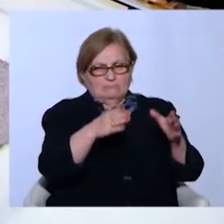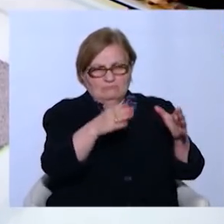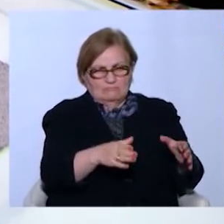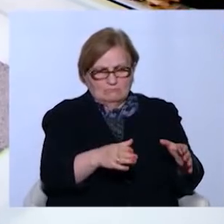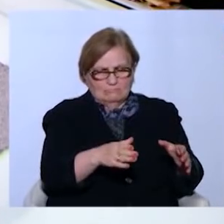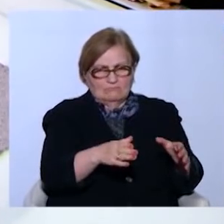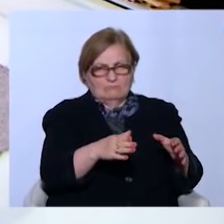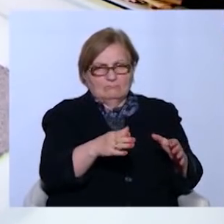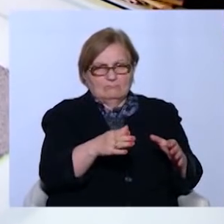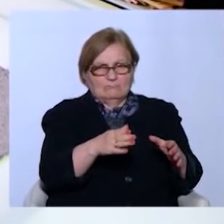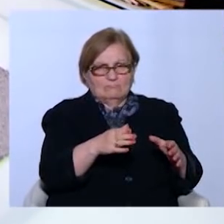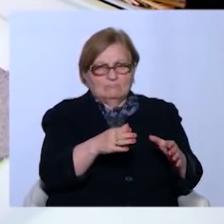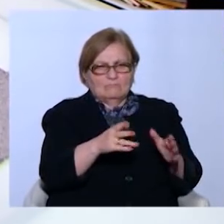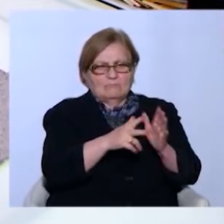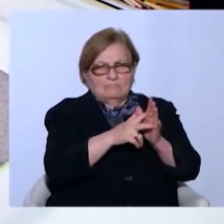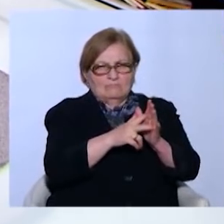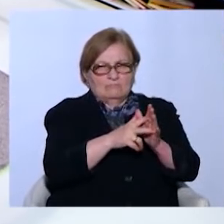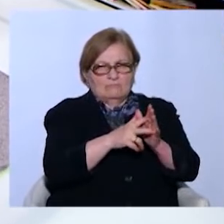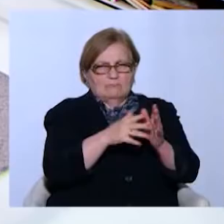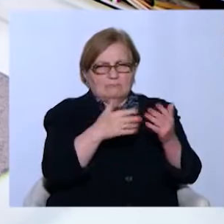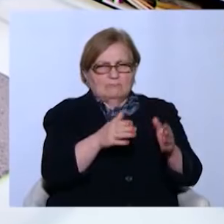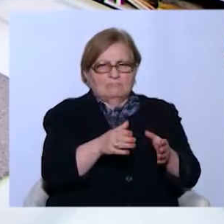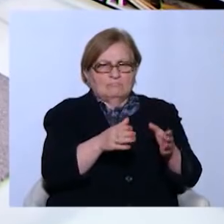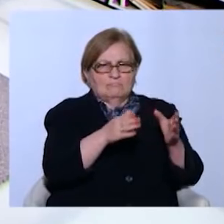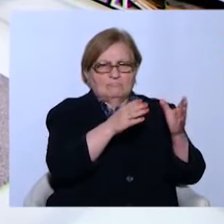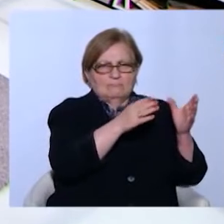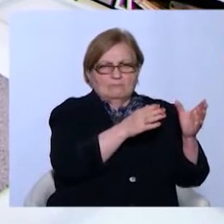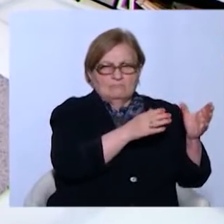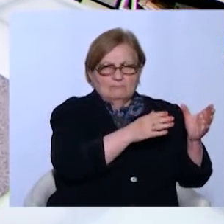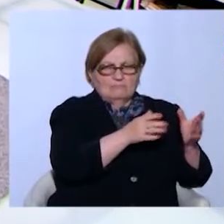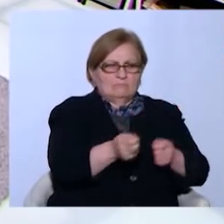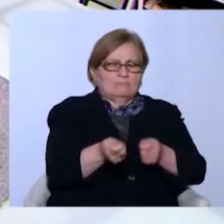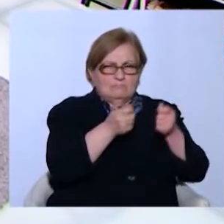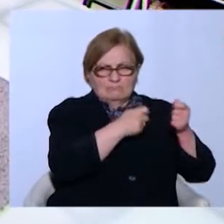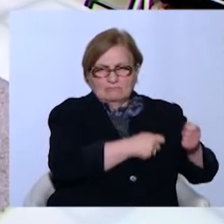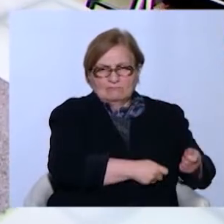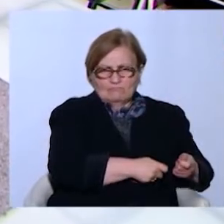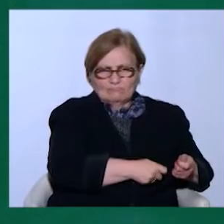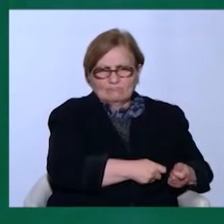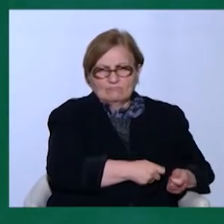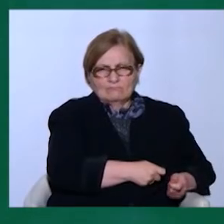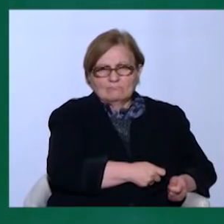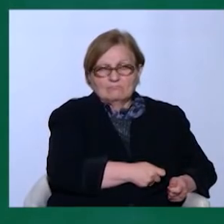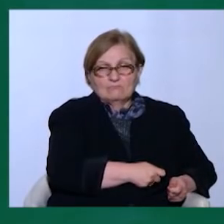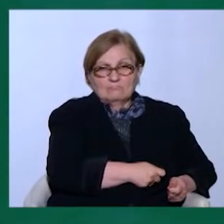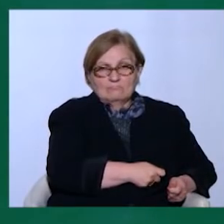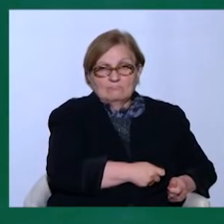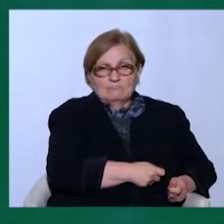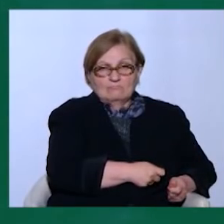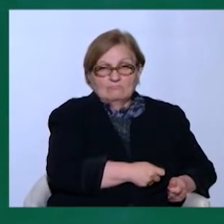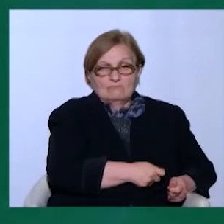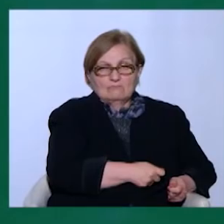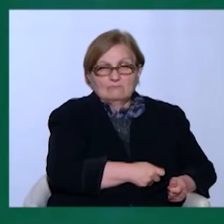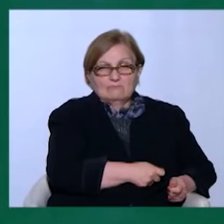და შემდეგ 1-8 კილოგრამს რო ავიღებ და ამ ტომარს გადმოვდგავ ძირს, თქო. და აი აქ მივხვდი, რომ